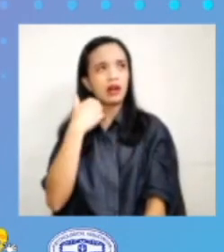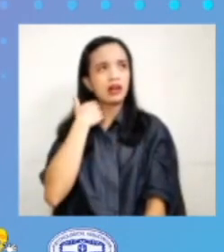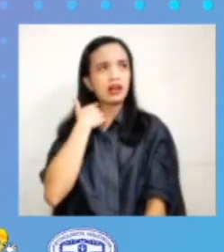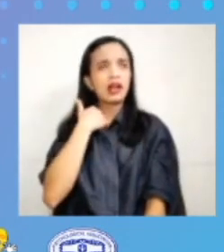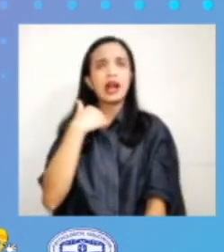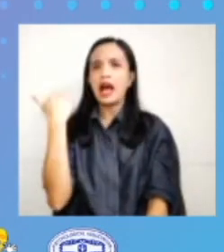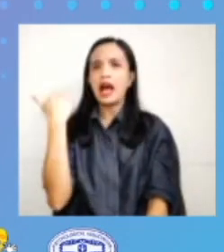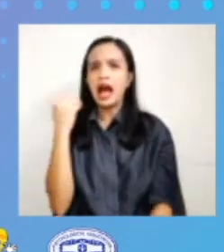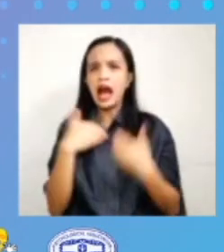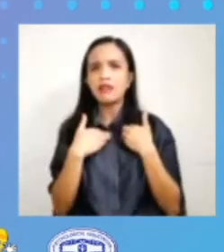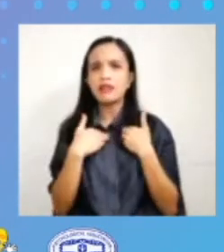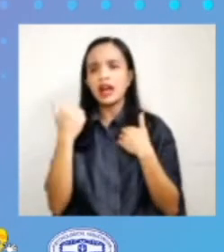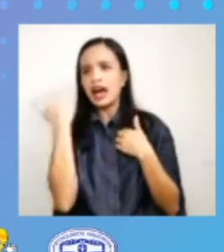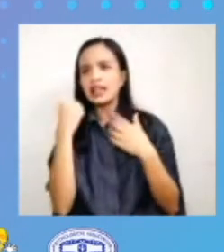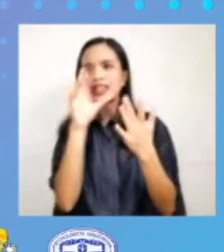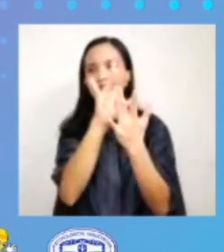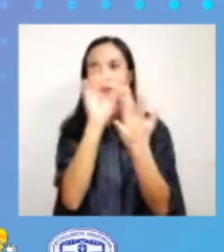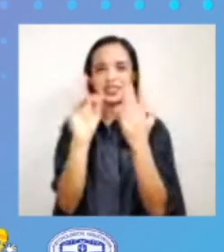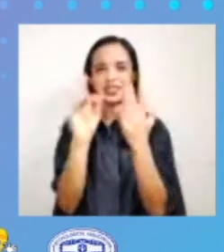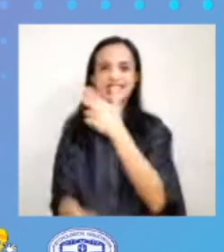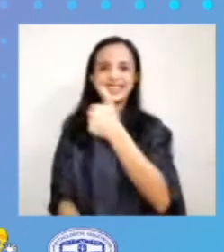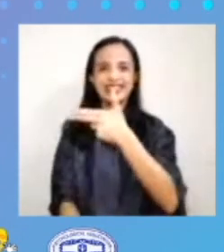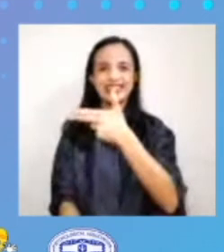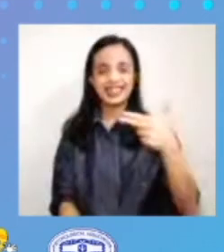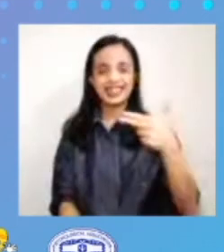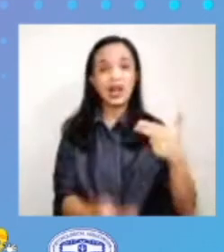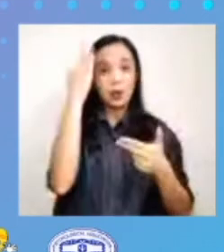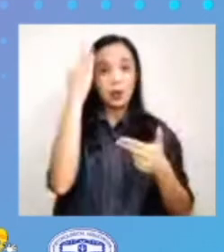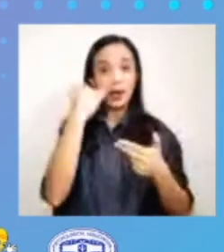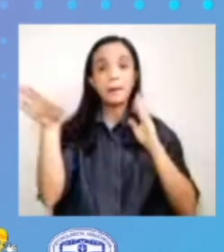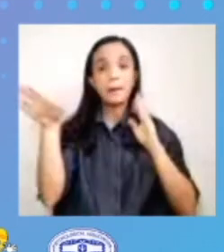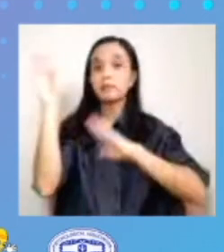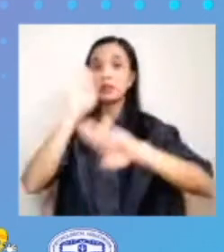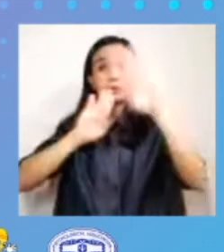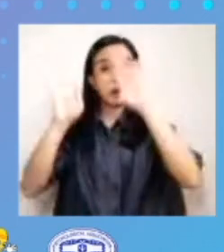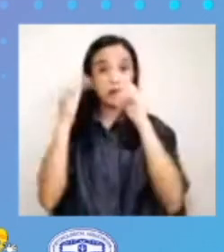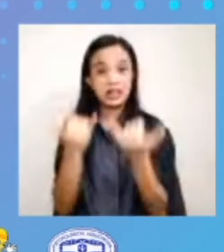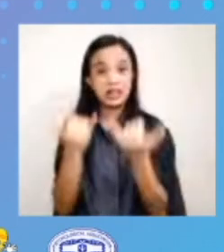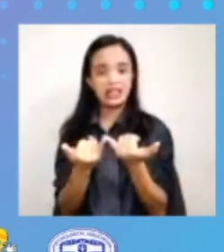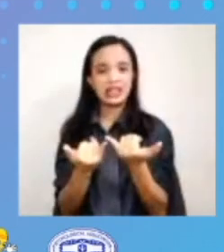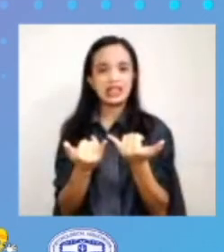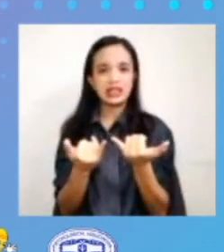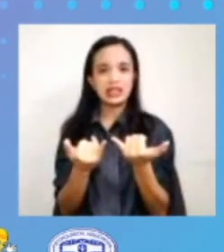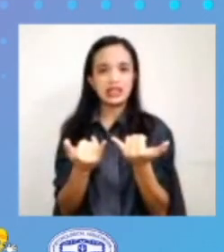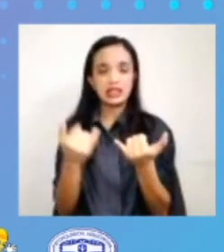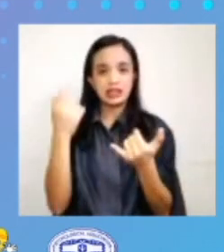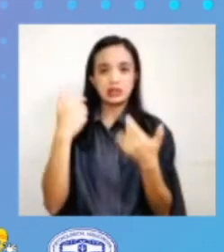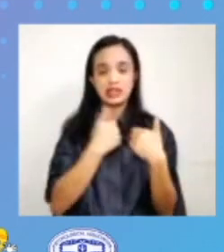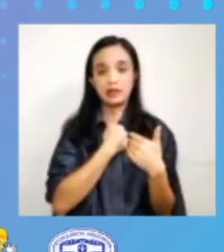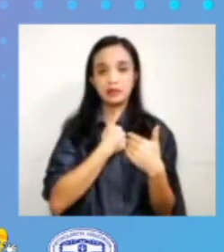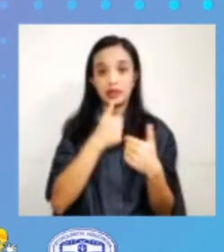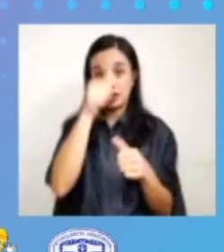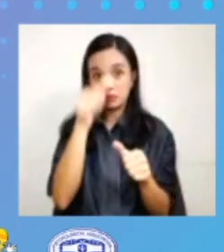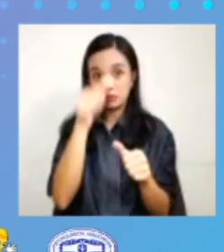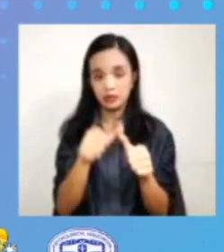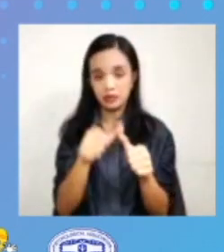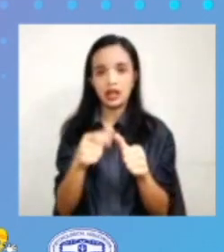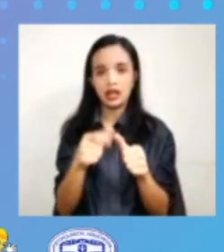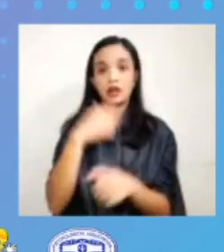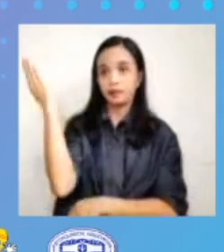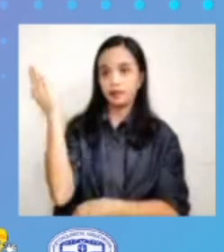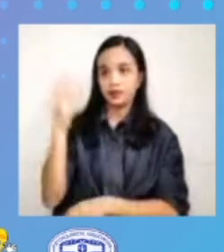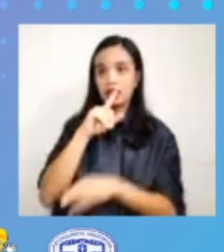nito sa panahon ng pandemic, no? Very timely. Nung nakikita ko yung exercises ni Enzo, sabi ko, my God,